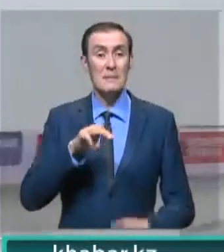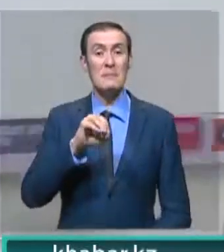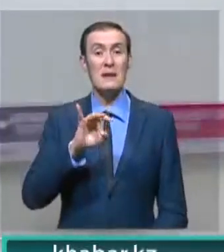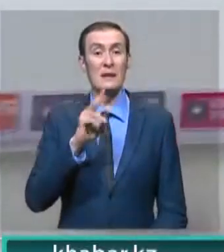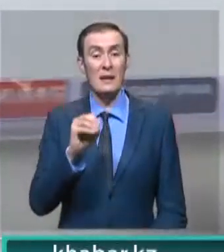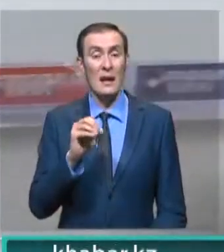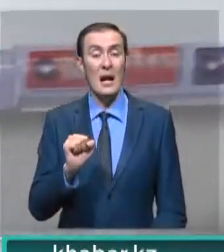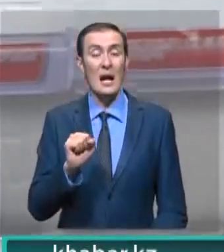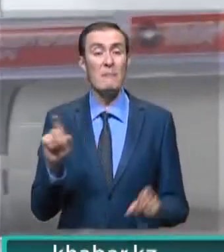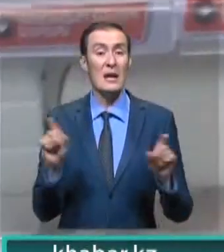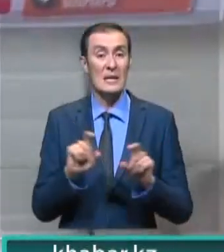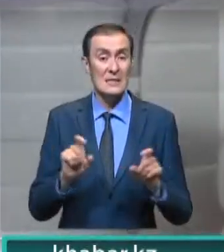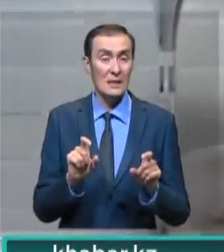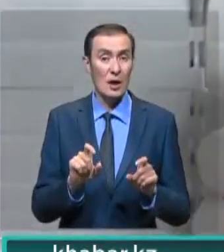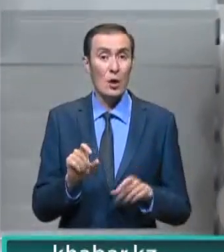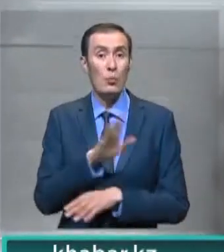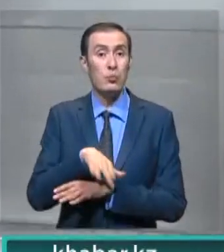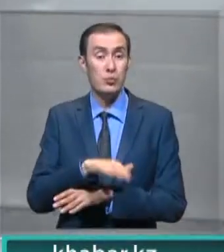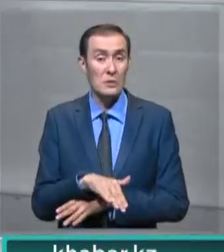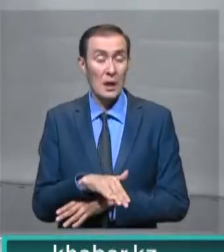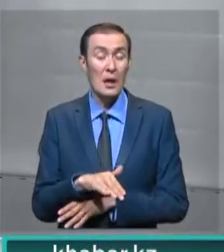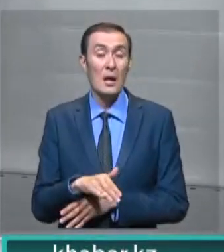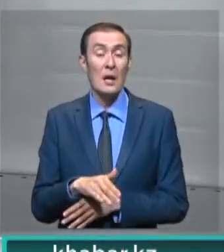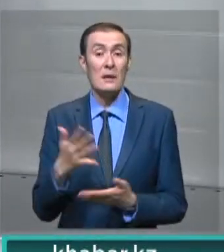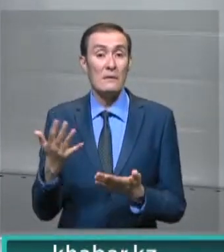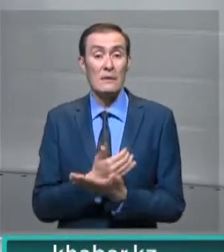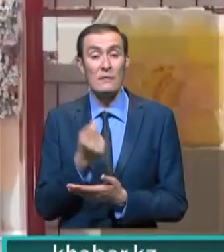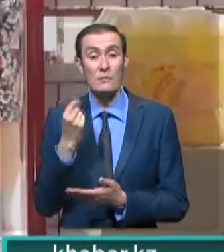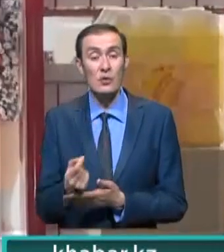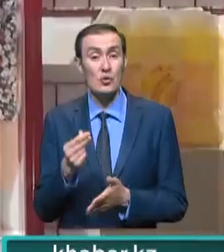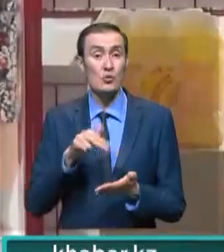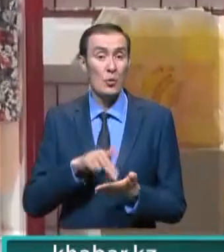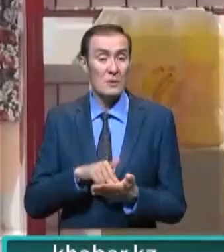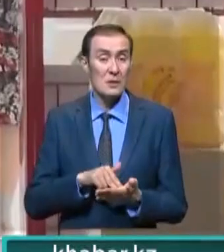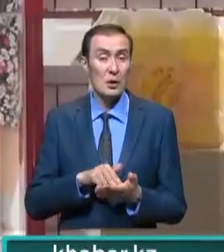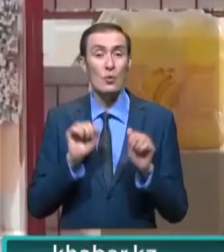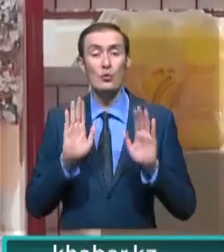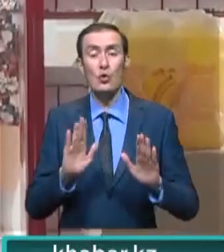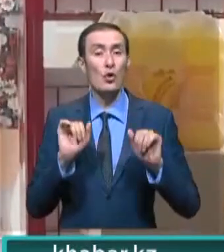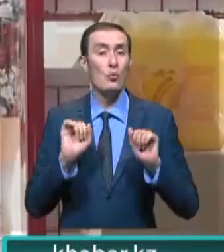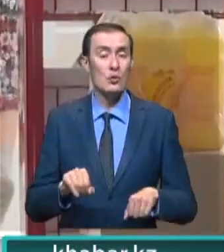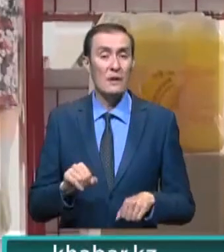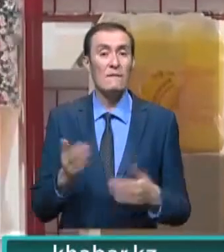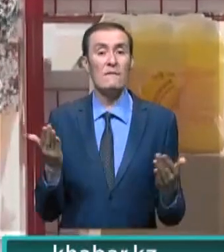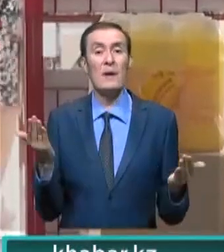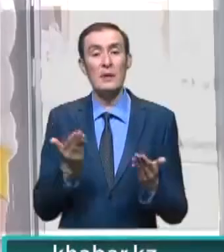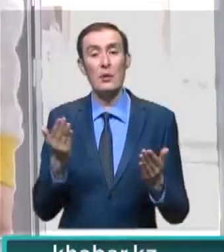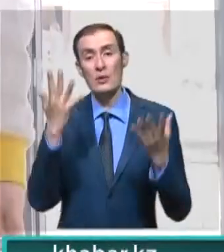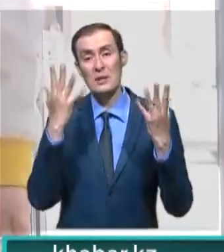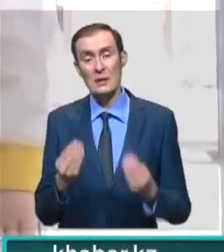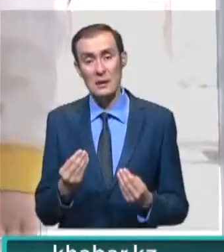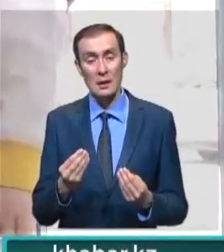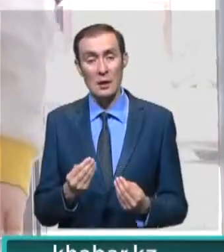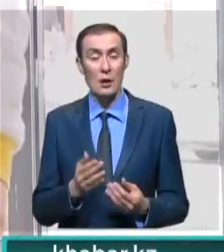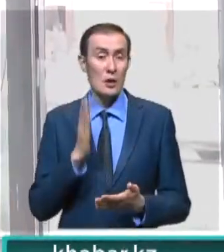Меркенский. А на полках в соцмагазинах пусто. Застать сладкий продукт по удешевленной цене там можно только по определенным дням.